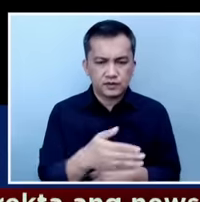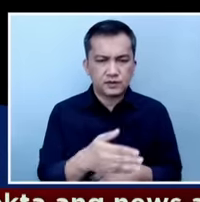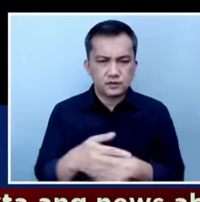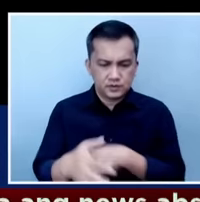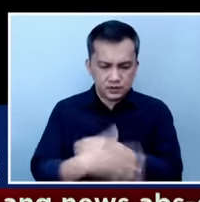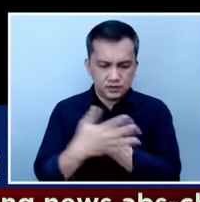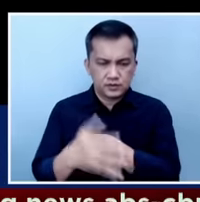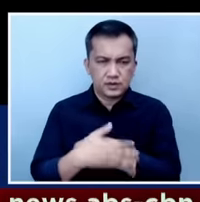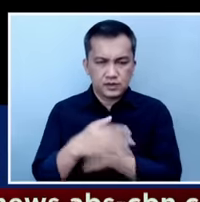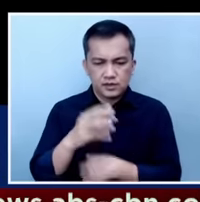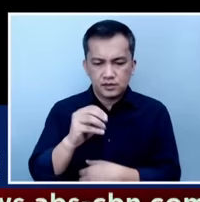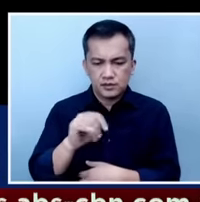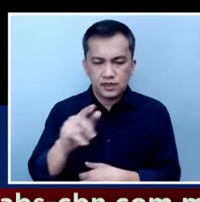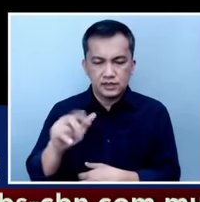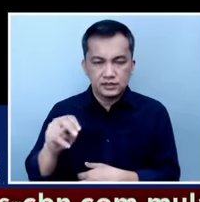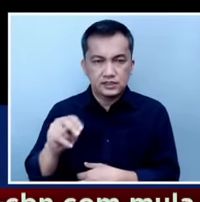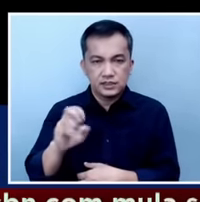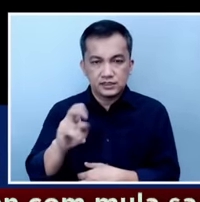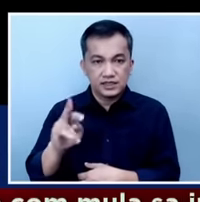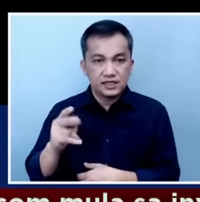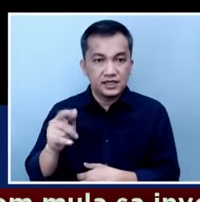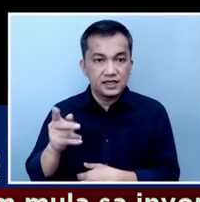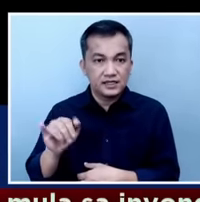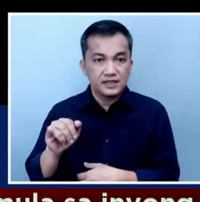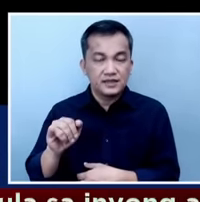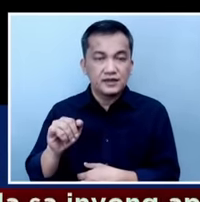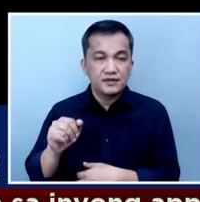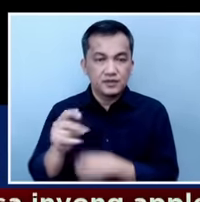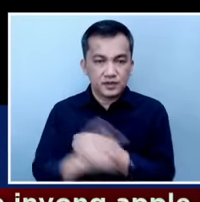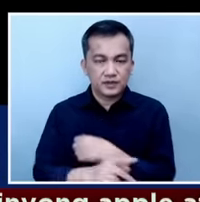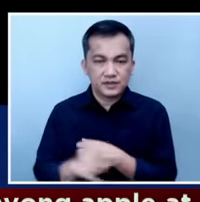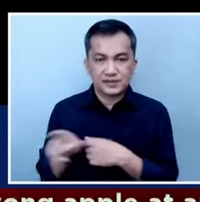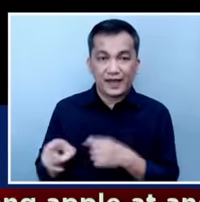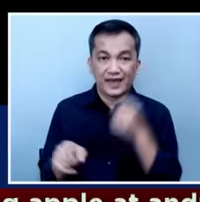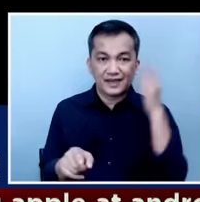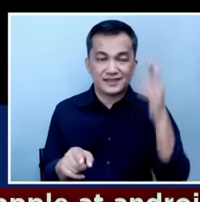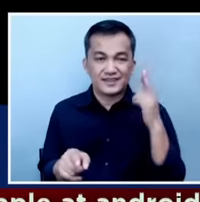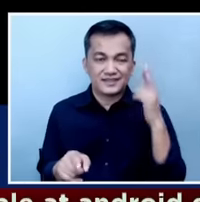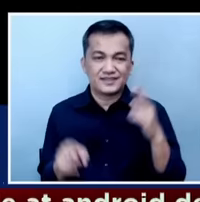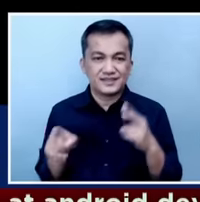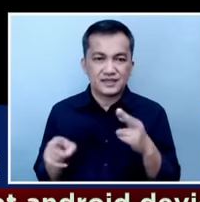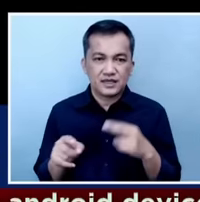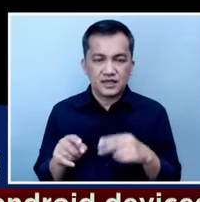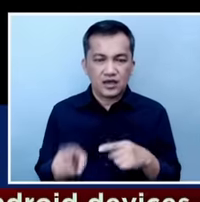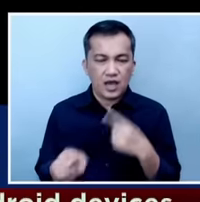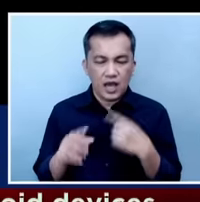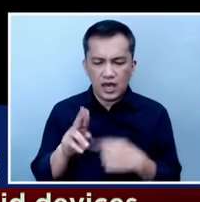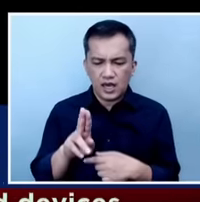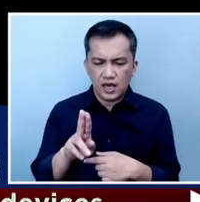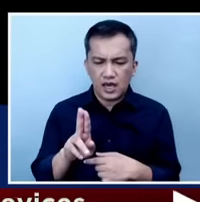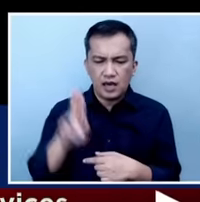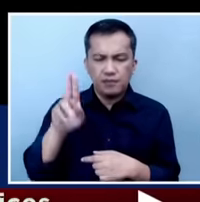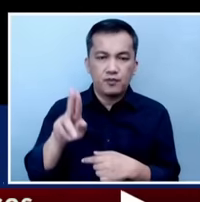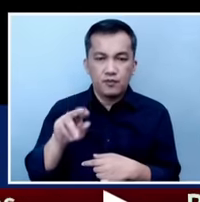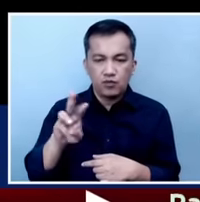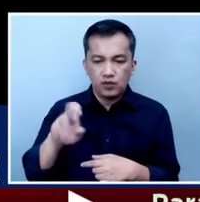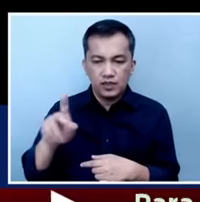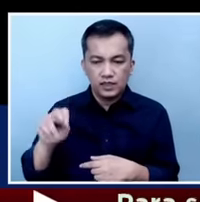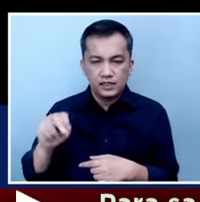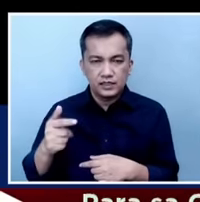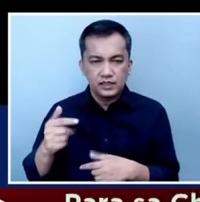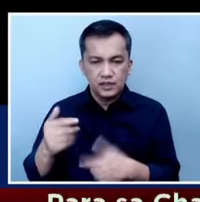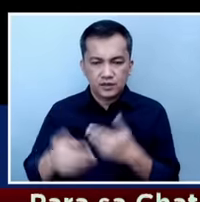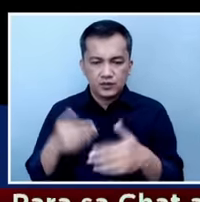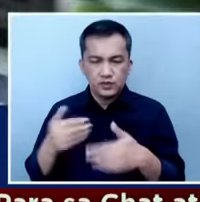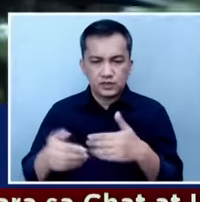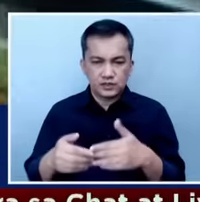maasim sa Sarangani Province sa nangyaring lindol. Ang dahilan umano nito ay ang upwelling o ang proseso ng pag-angat ng malamig